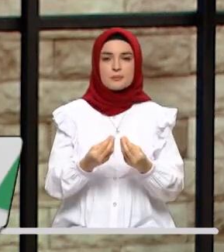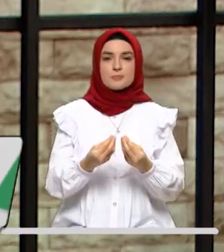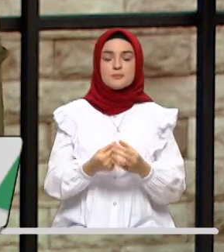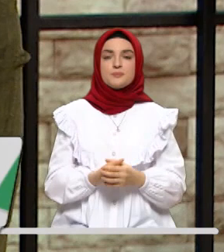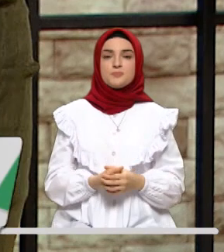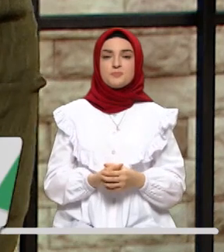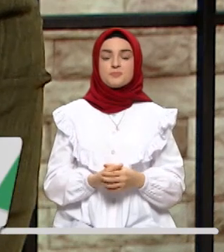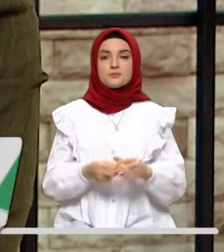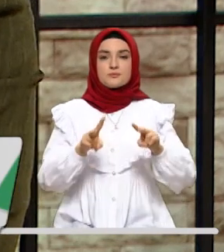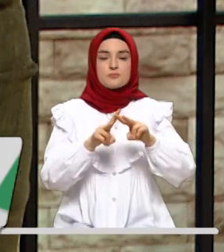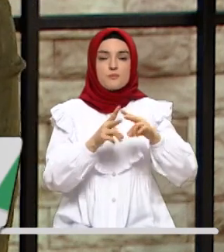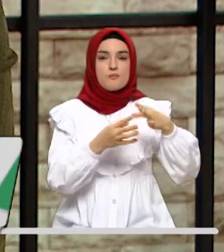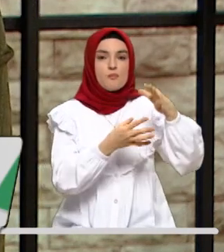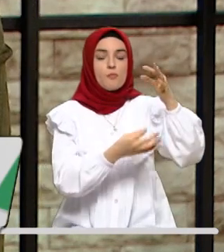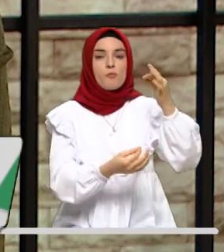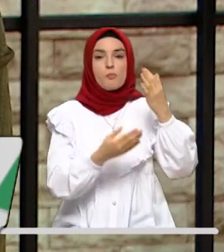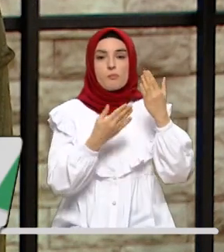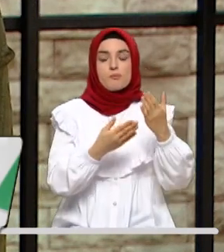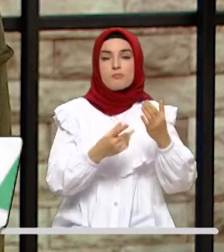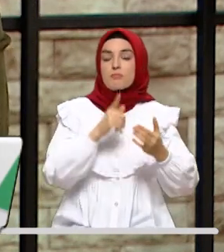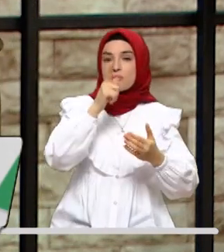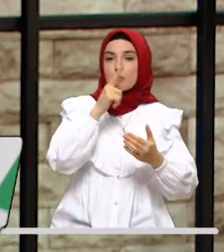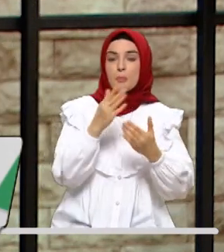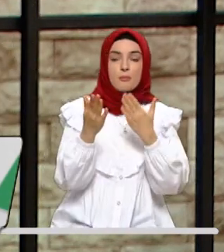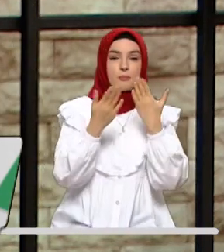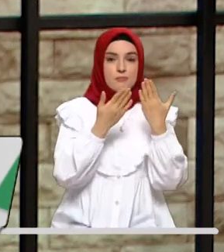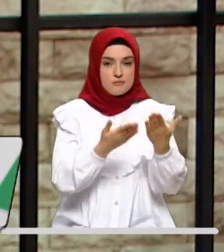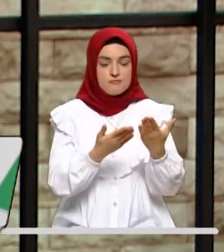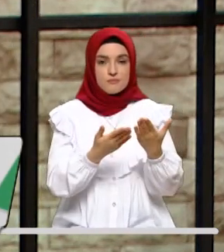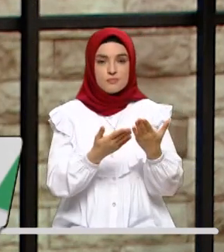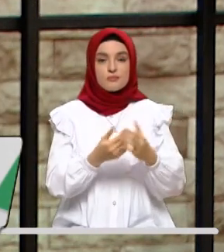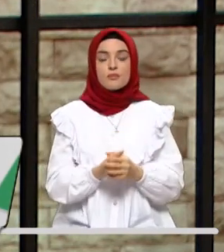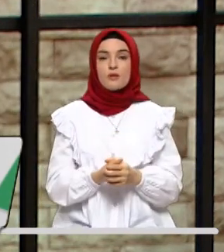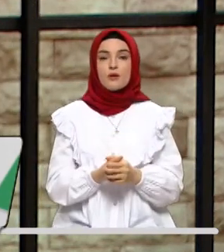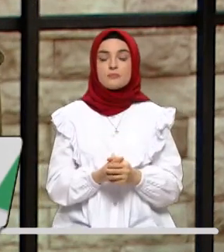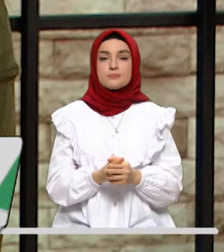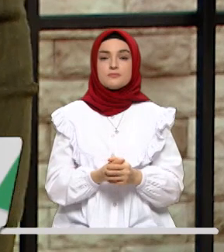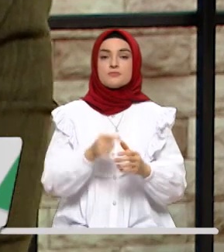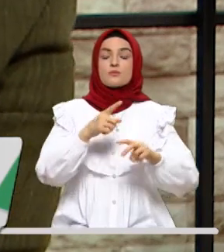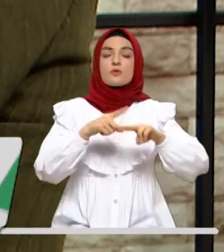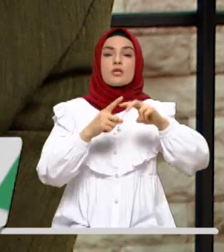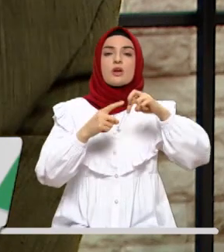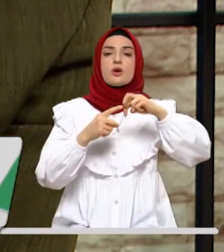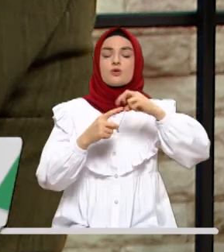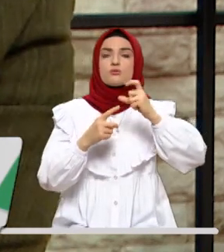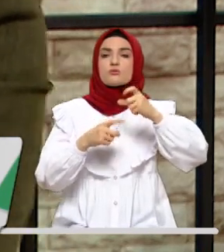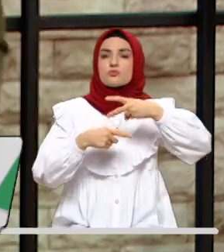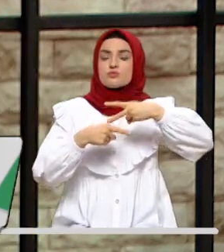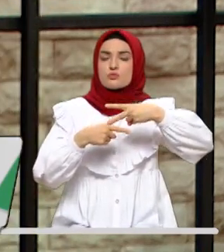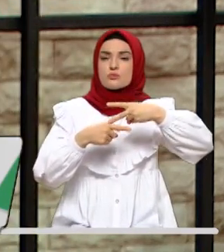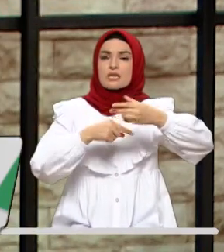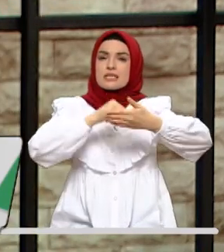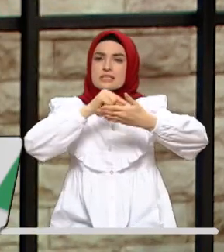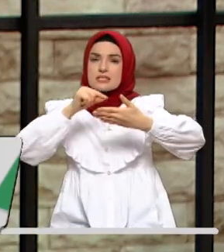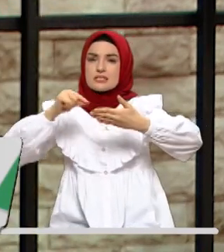olmasın, Mehmet Akif Ersoy da şiire öyle yön vermiştir. Aruz veznini en usta bir biçimde kullanmıştır. Ve